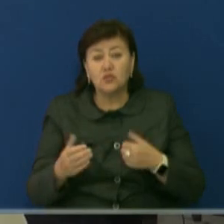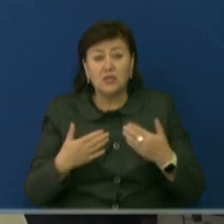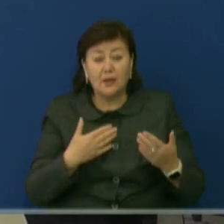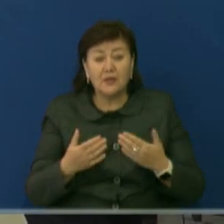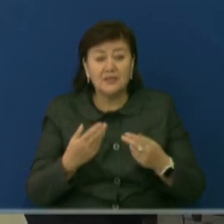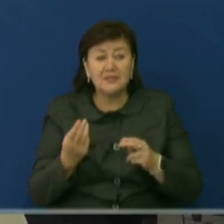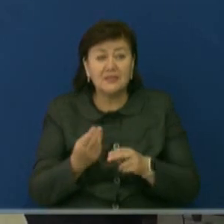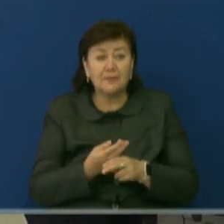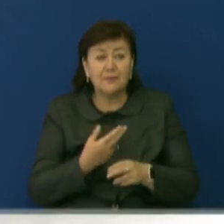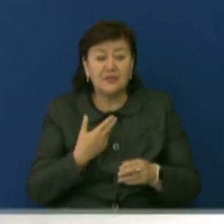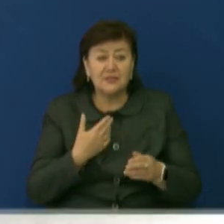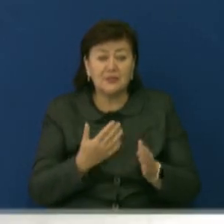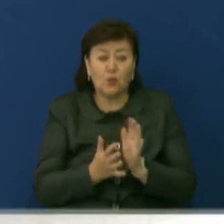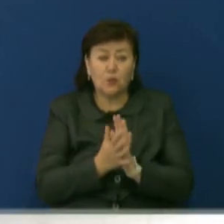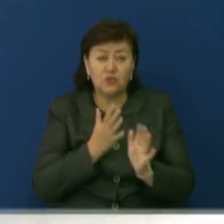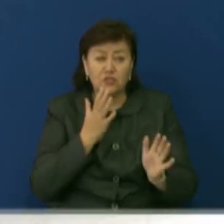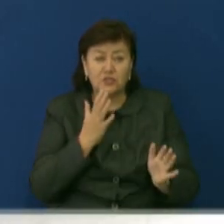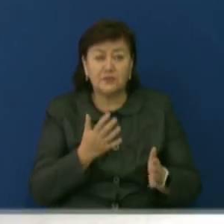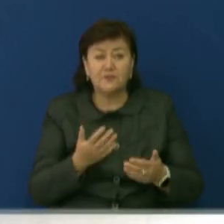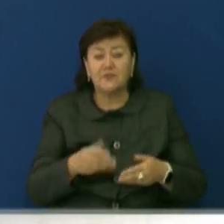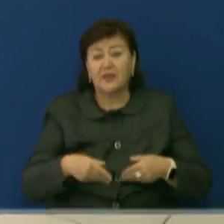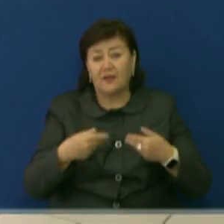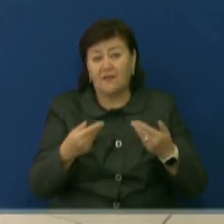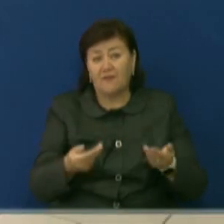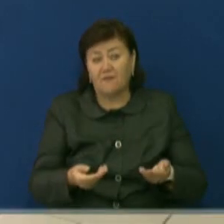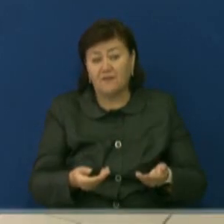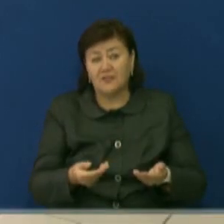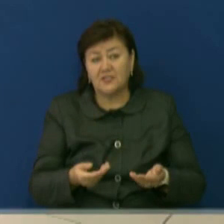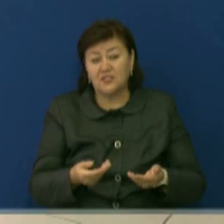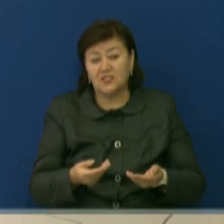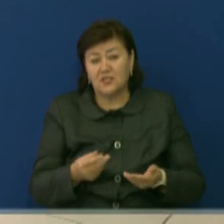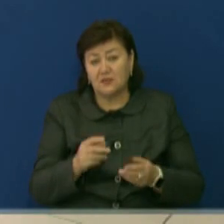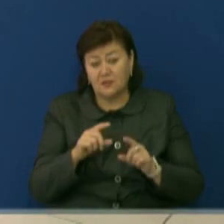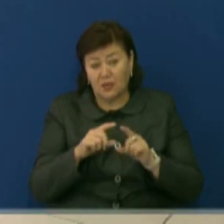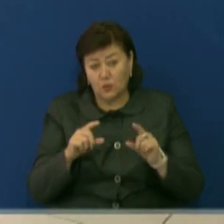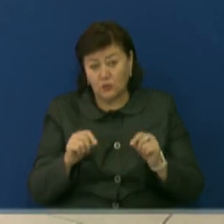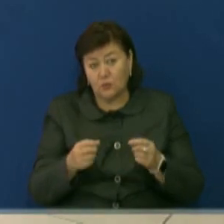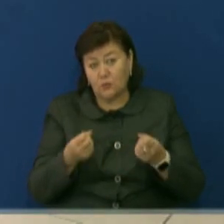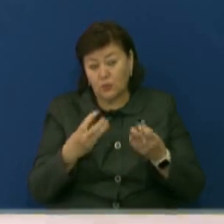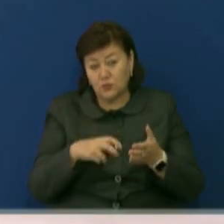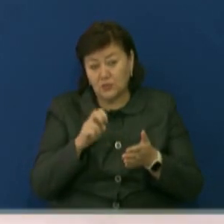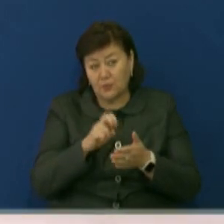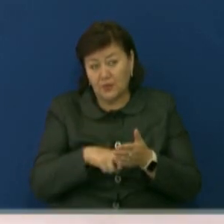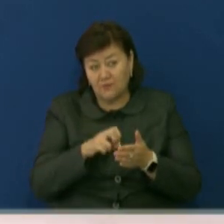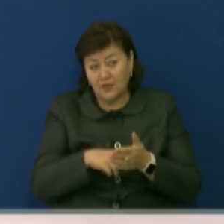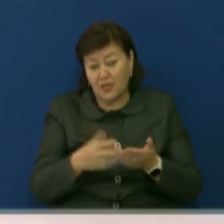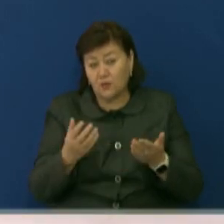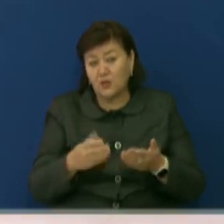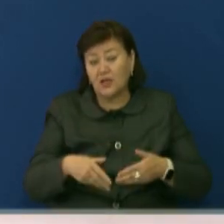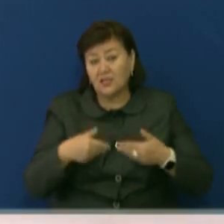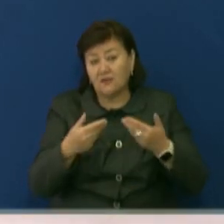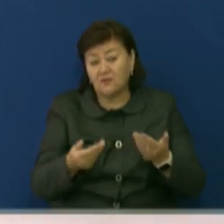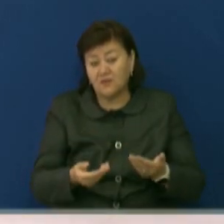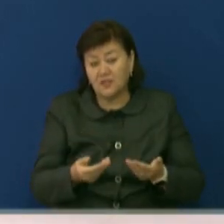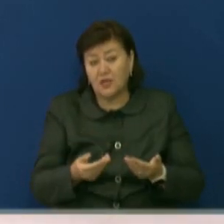того, госкорпорация интегрировала систему выдачи талонов с АШИК. Это позволяет проверить статус клиента даже при выдаче талонов очереди